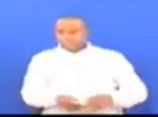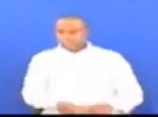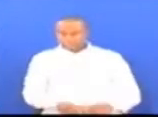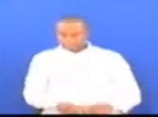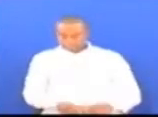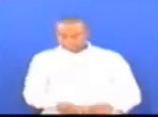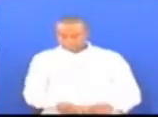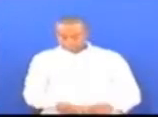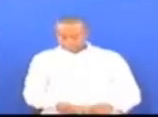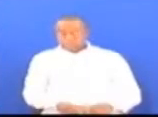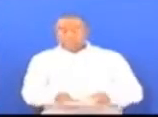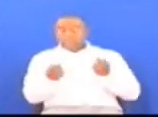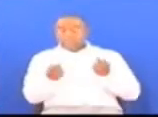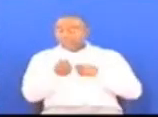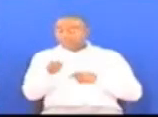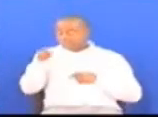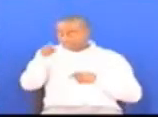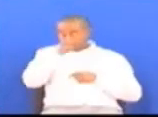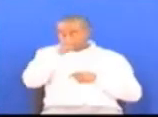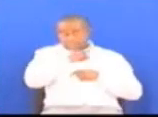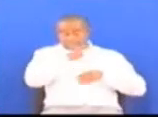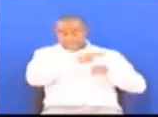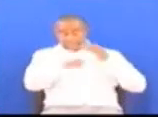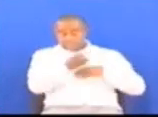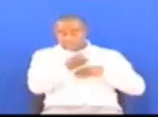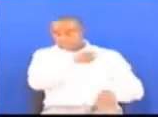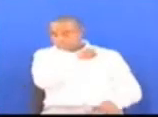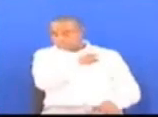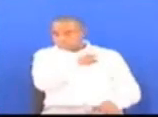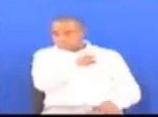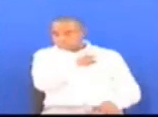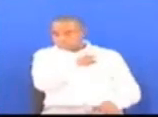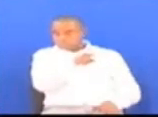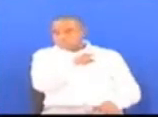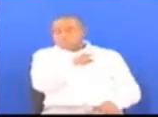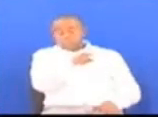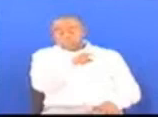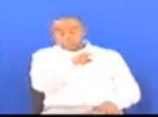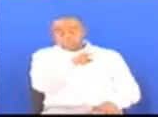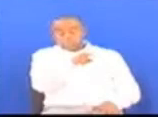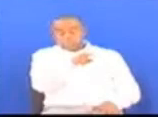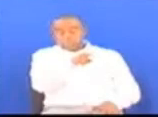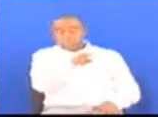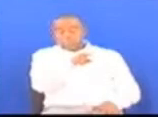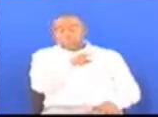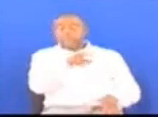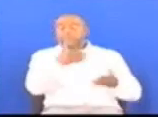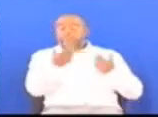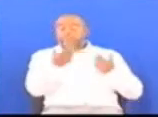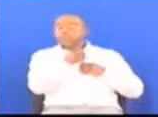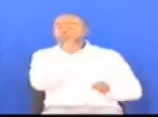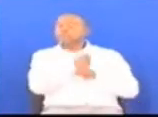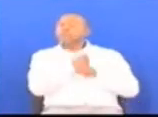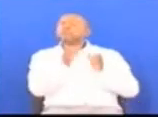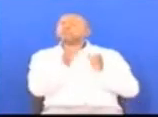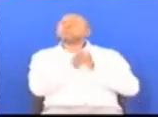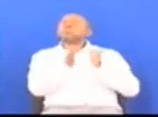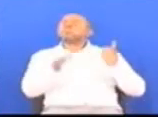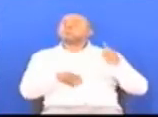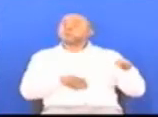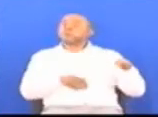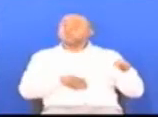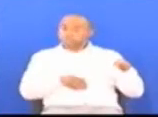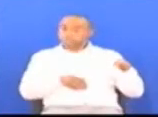Lakini wewe naibu waziri wa jimbo la Kondoa, kwa kazi kubwa unayowafanyia Watanzania hii